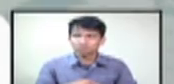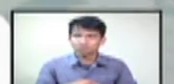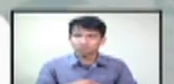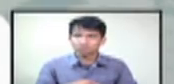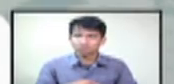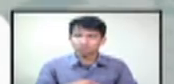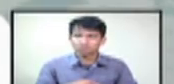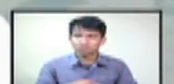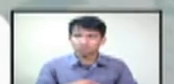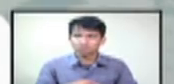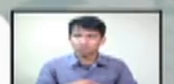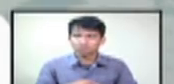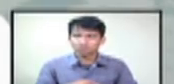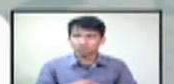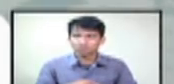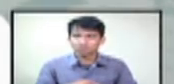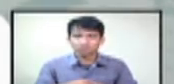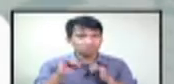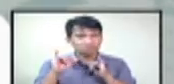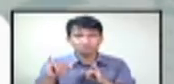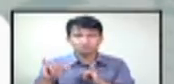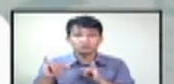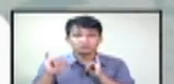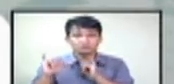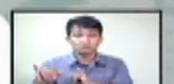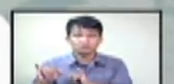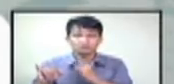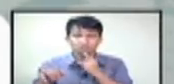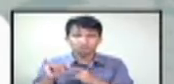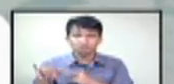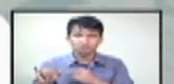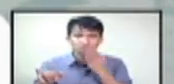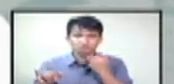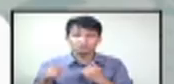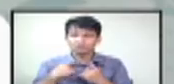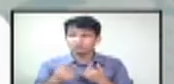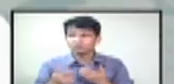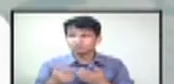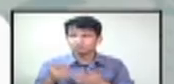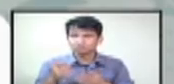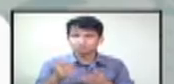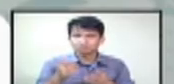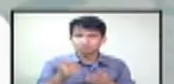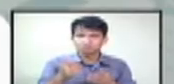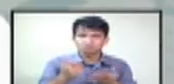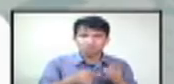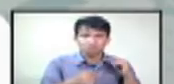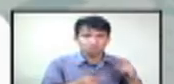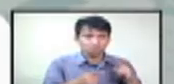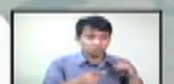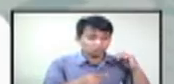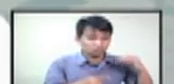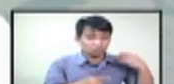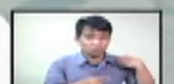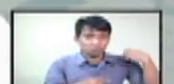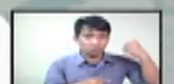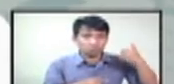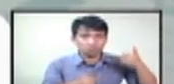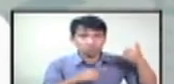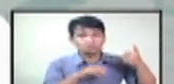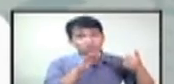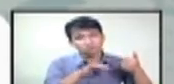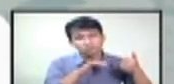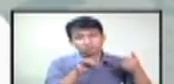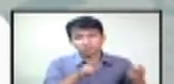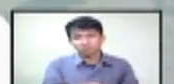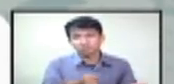sa kanilang employer? Andiyan pa rin po. Kaya lang, ang masakit nga dito, sir, parang basahan from one amo to another. Pagod na nga